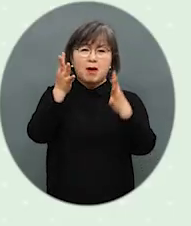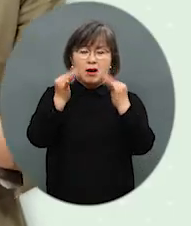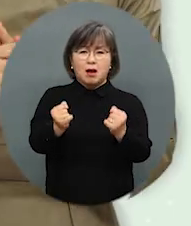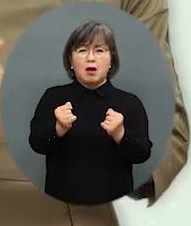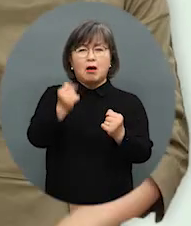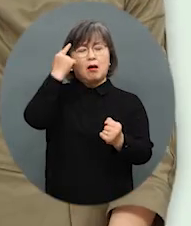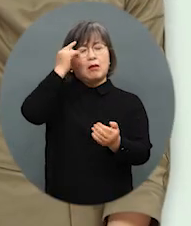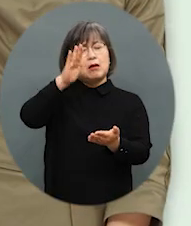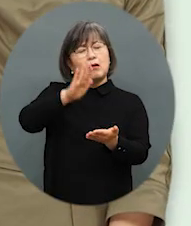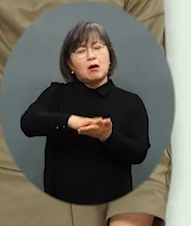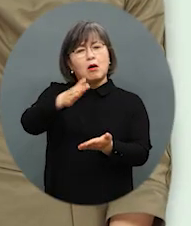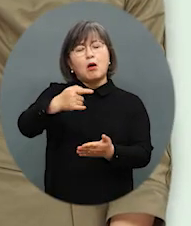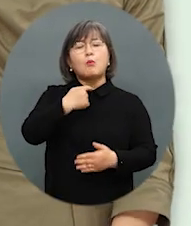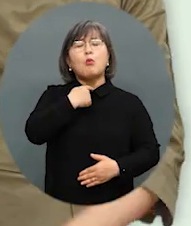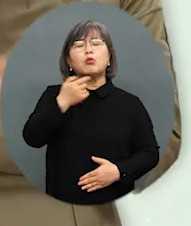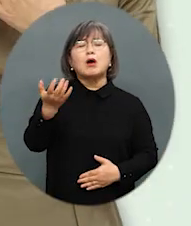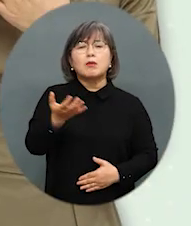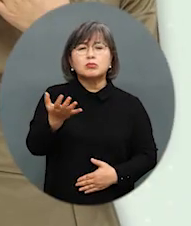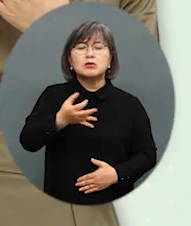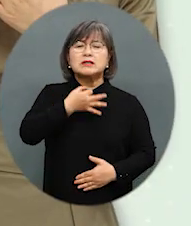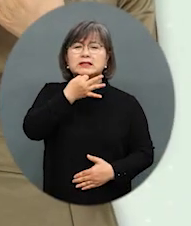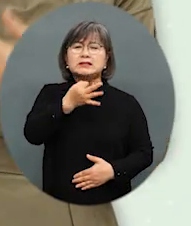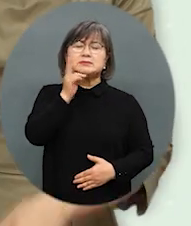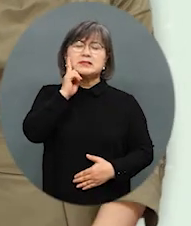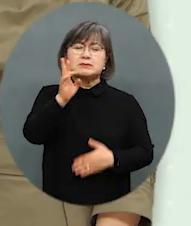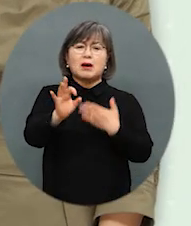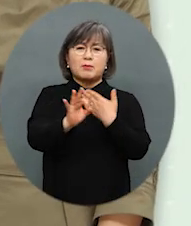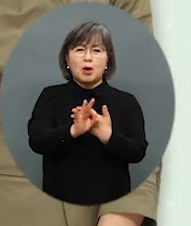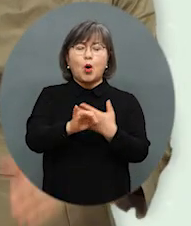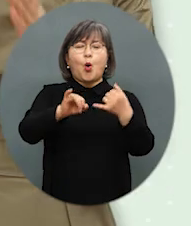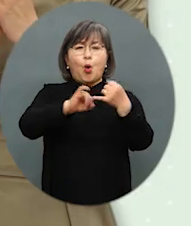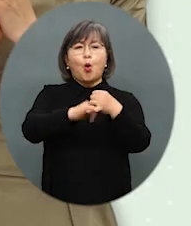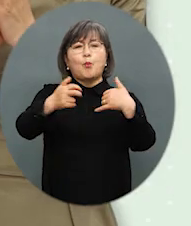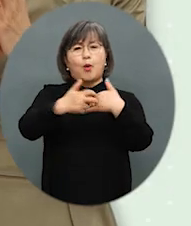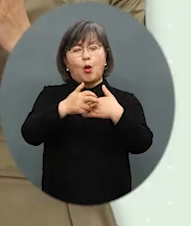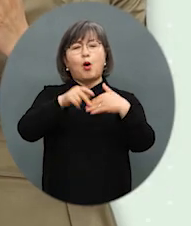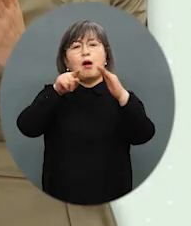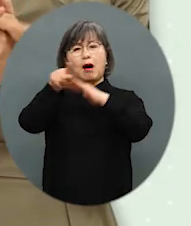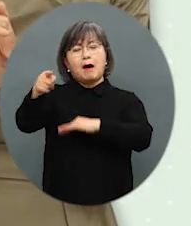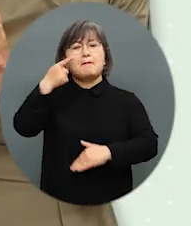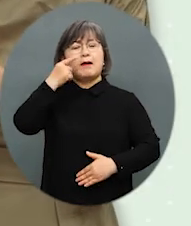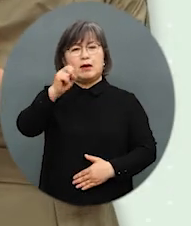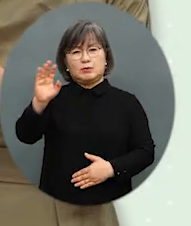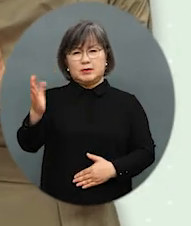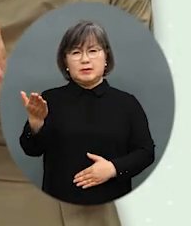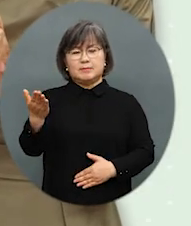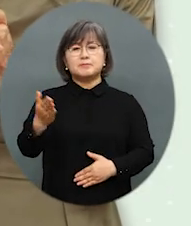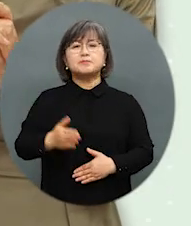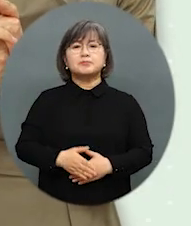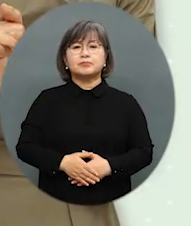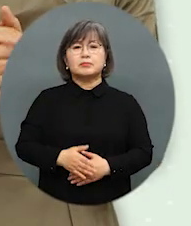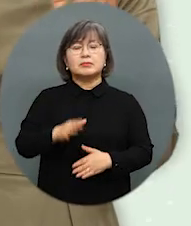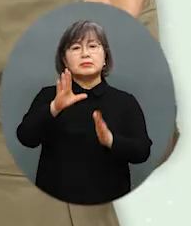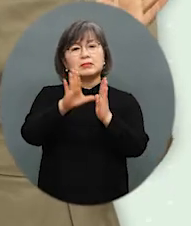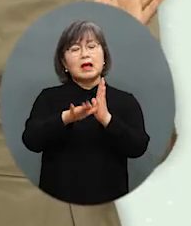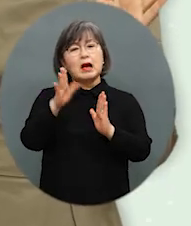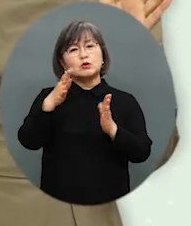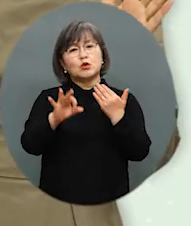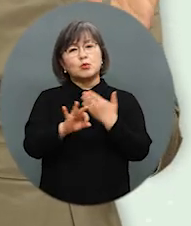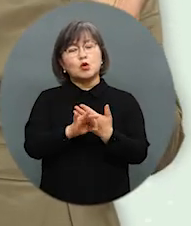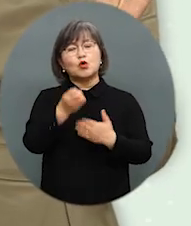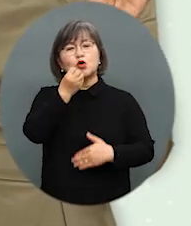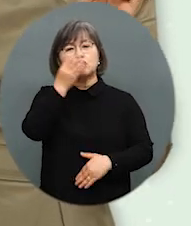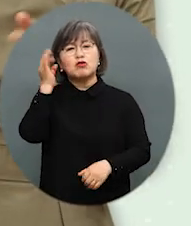많아지는데요. 열이 나고 목이 아프며 기침이 심하면 꼭 병원 검진을 받도록 해야겠죠.